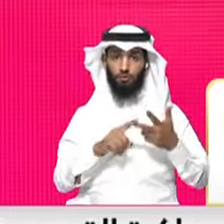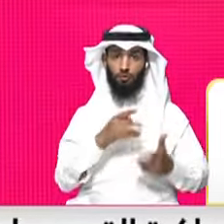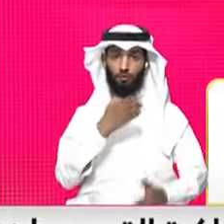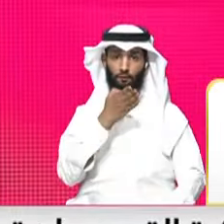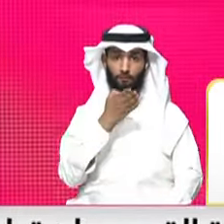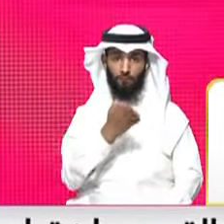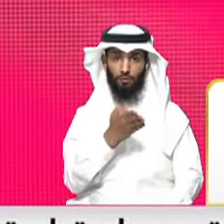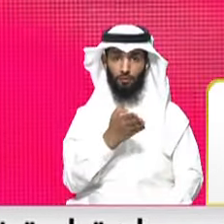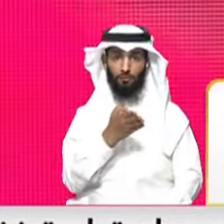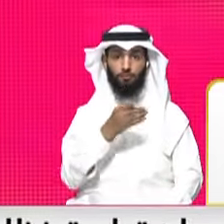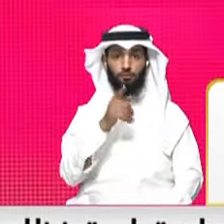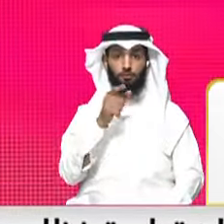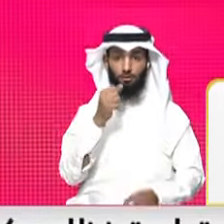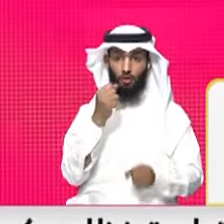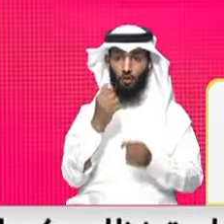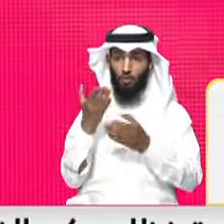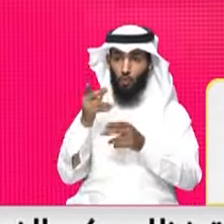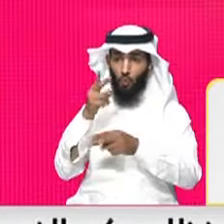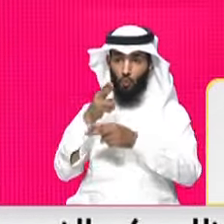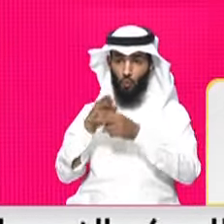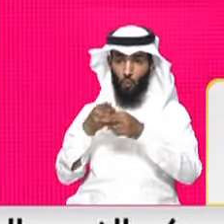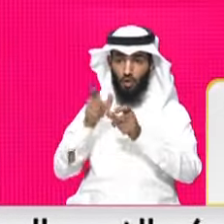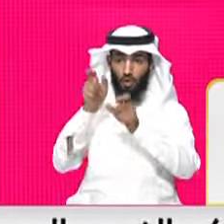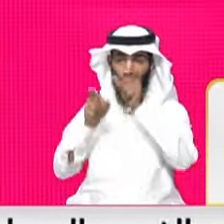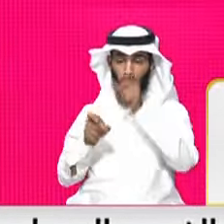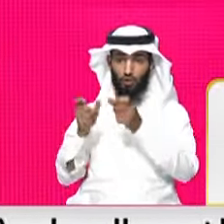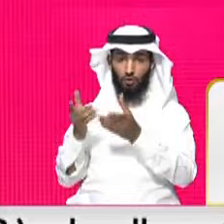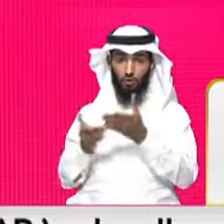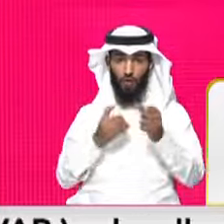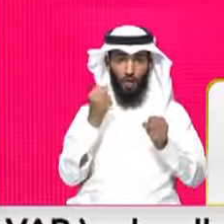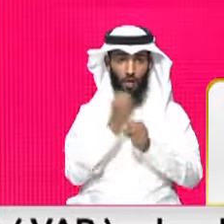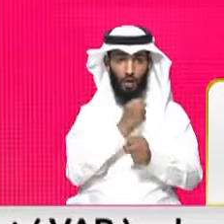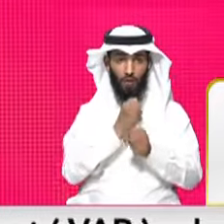للعمالة الوطنية، حيث تم استقطاب